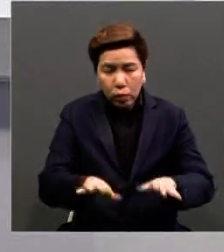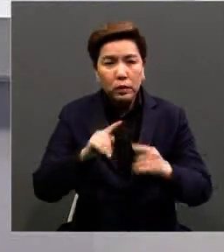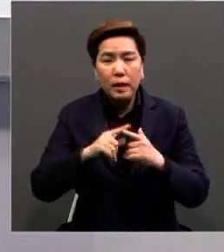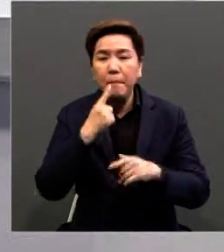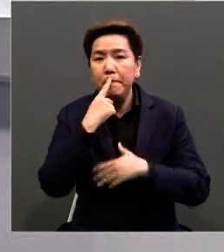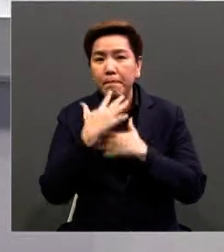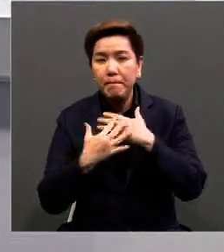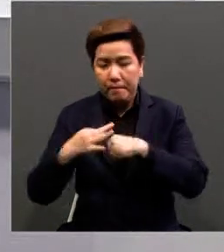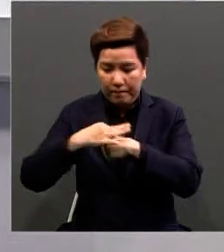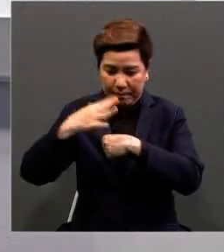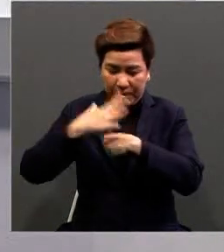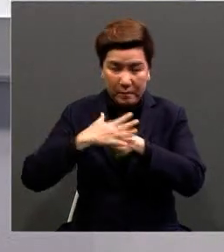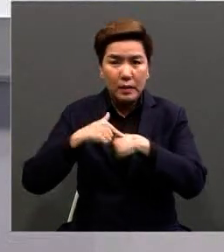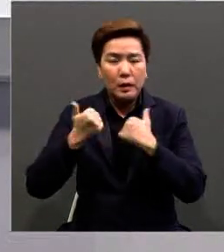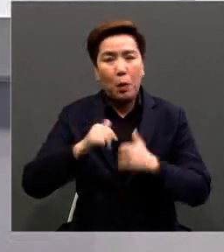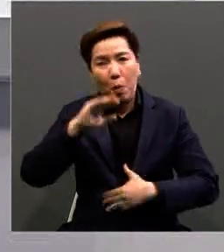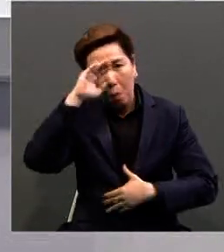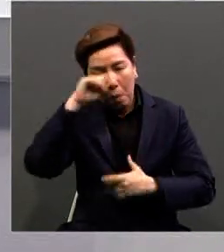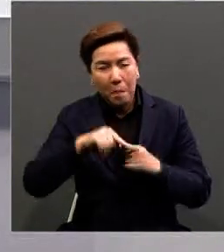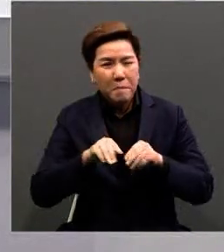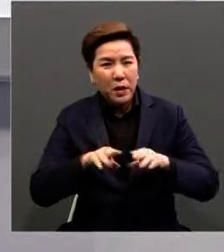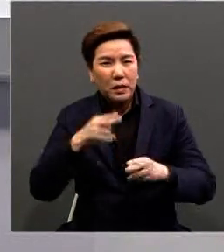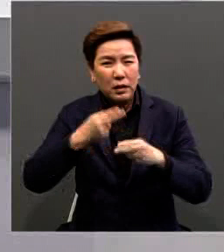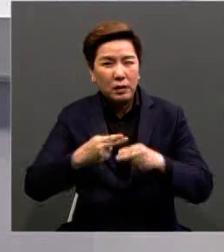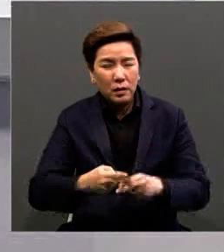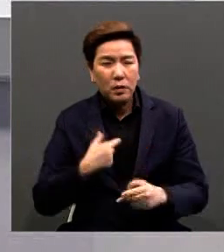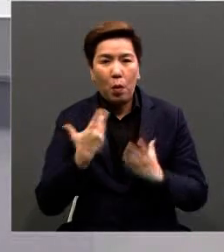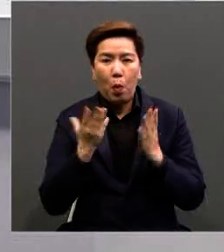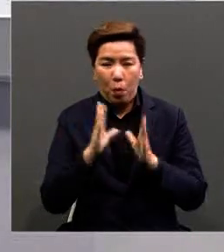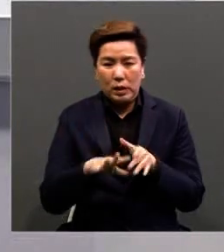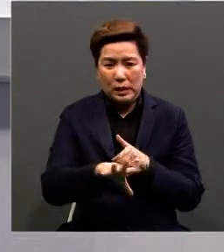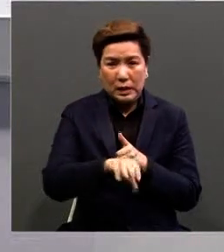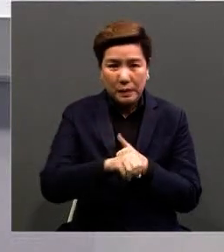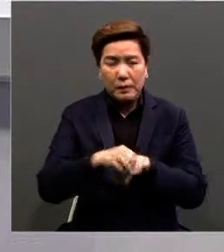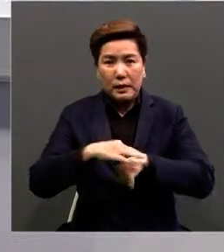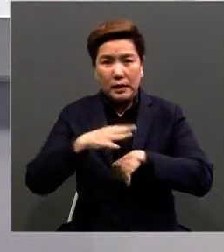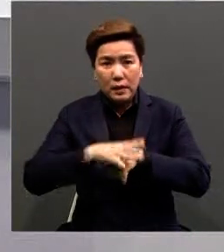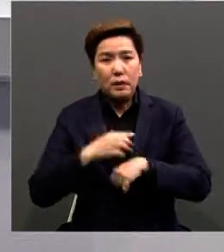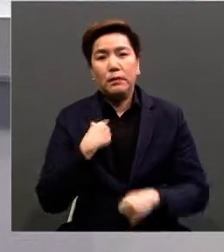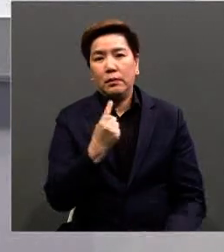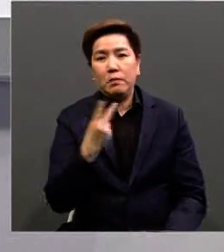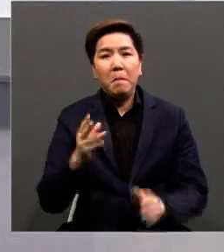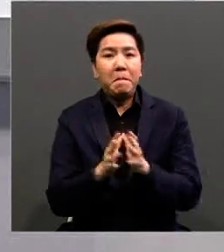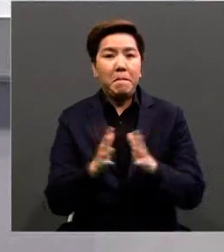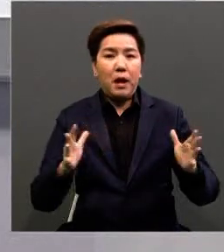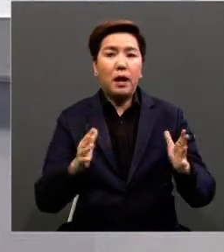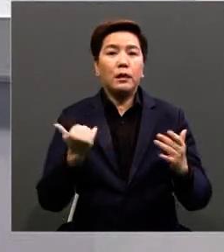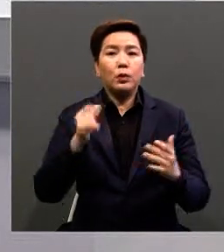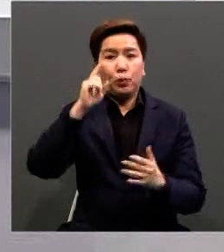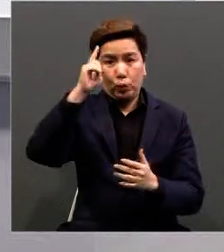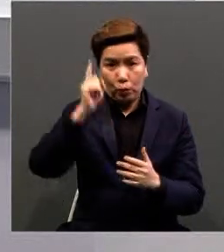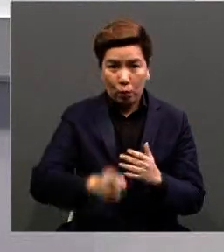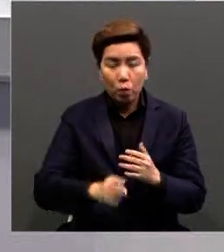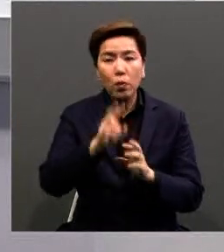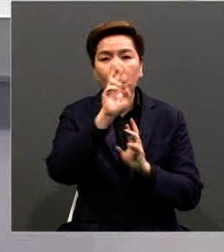แต่ไข้เลือดออกเองตอนนี้ปีนี้เนี่ยค่อนข้างจะมีรายชื่อหรือว่าผู้ติดเชื้อปริมาณผู้ติดเชื้อค่อนข้างเยอะด้วยเพราะฉะนั้นต้องติดตามแล้วก็ระมั